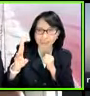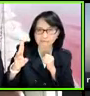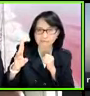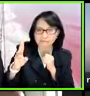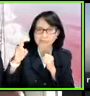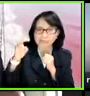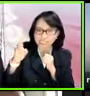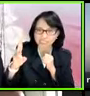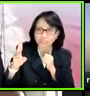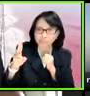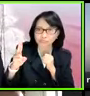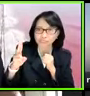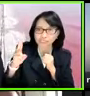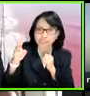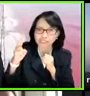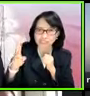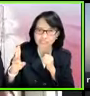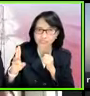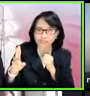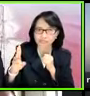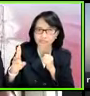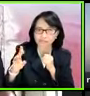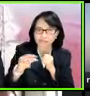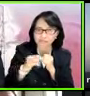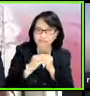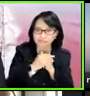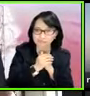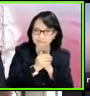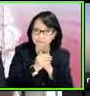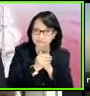dalam Kristus Yesus